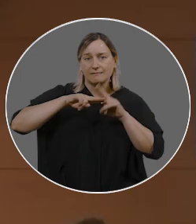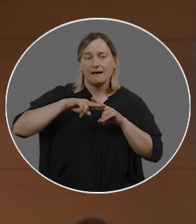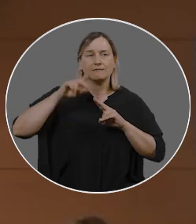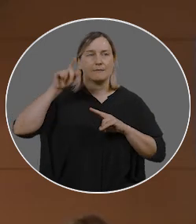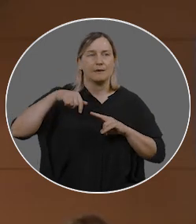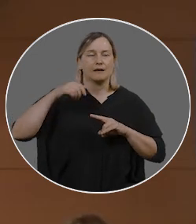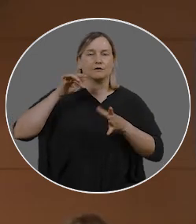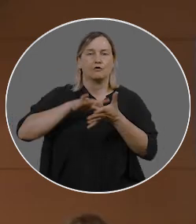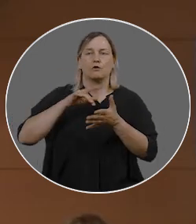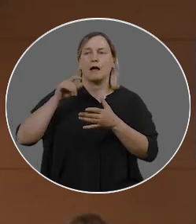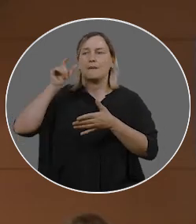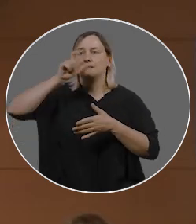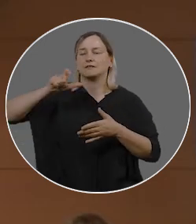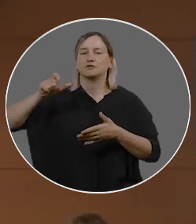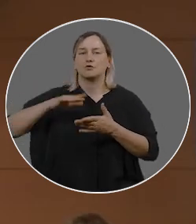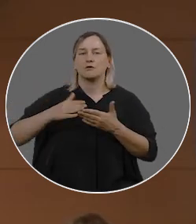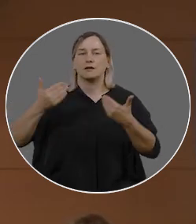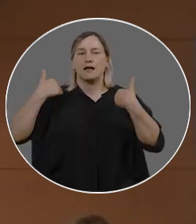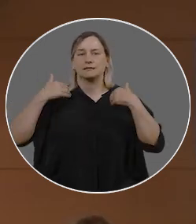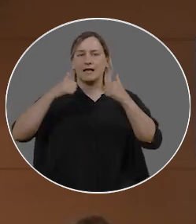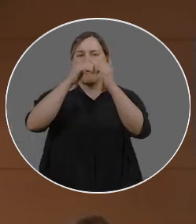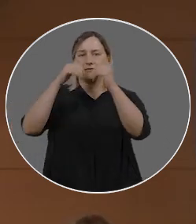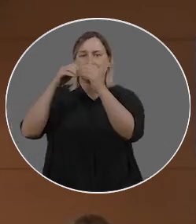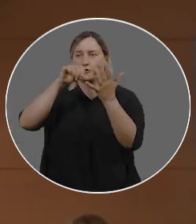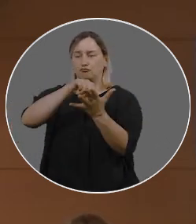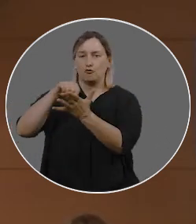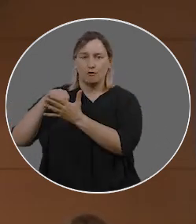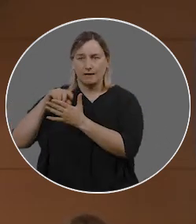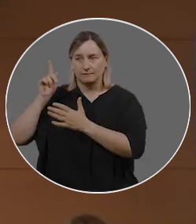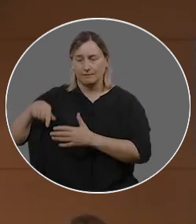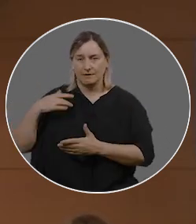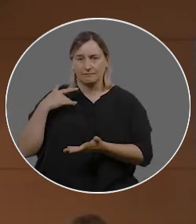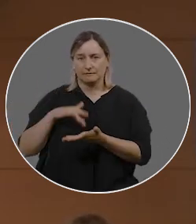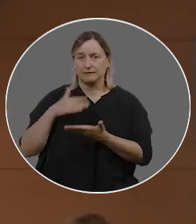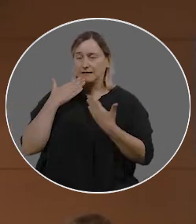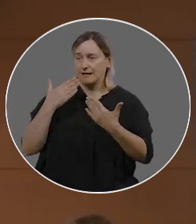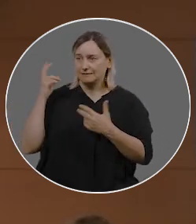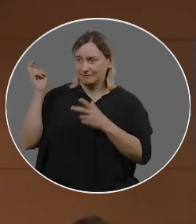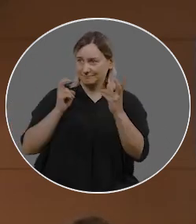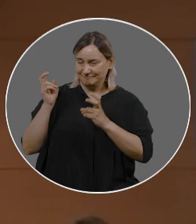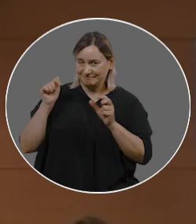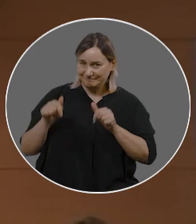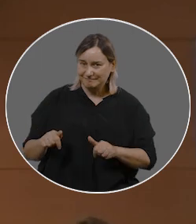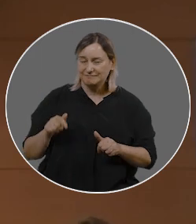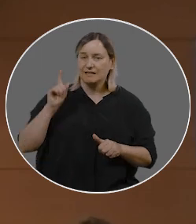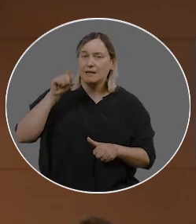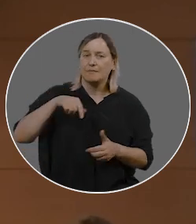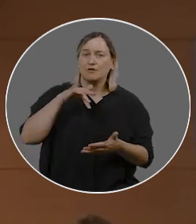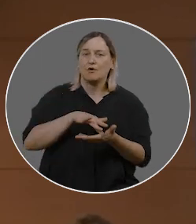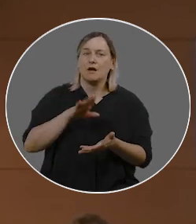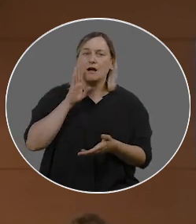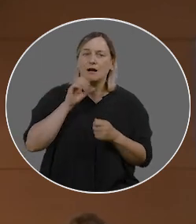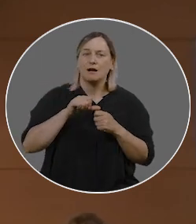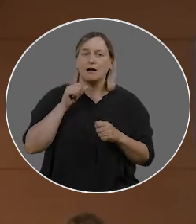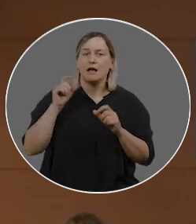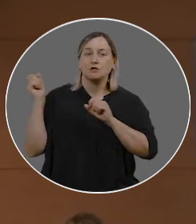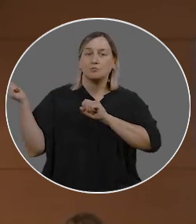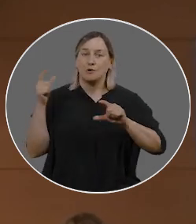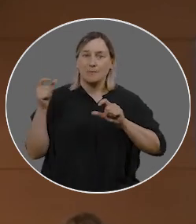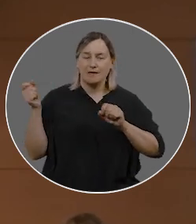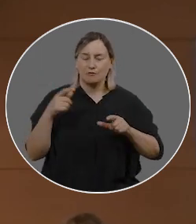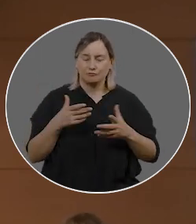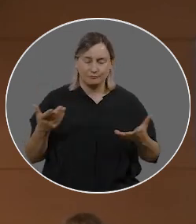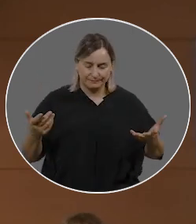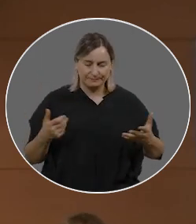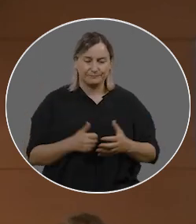hi ha persones de les entitats locals, a les quals agraeixo també que assisteixin a la jornada, i també tenim, com deia, els proveïdors, no? I